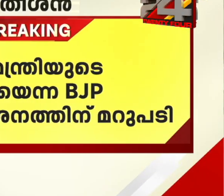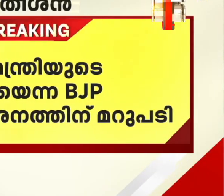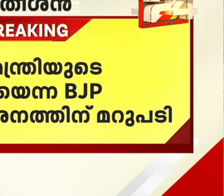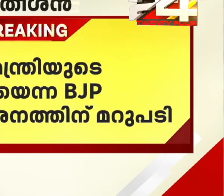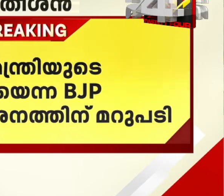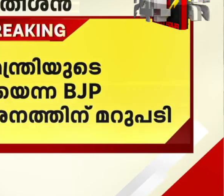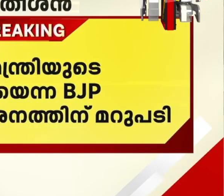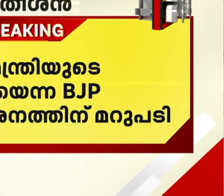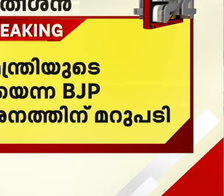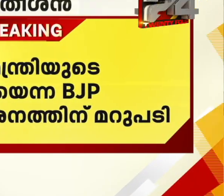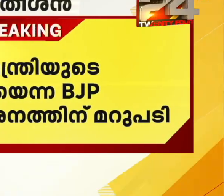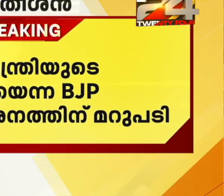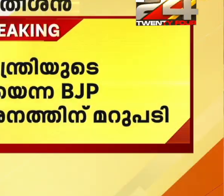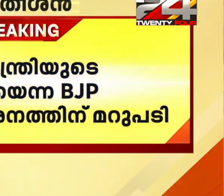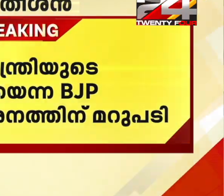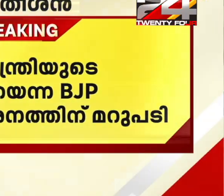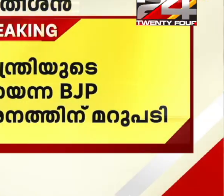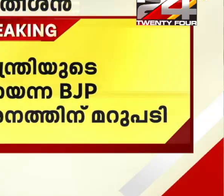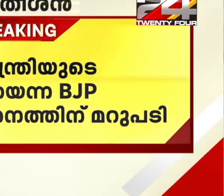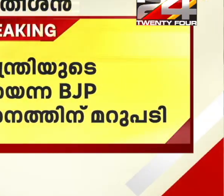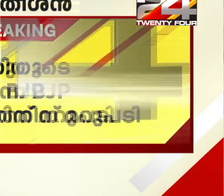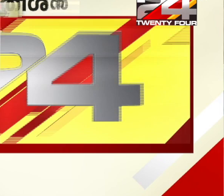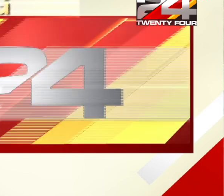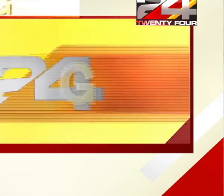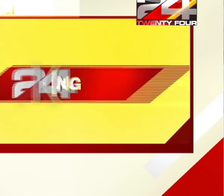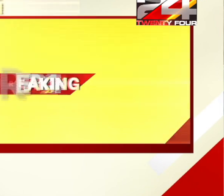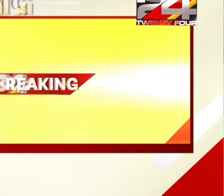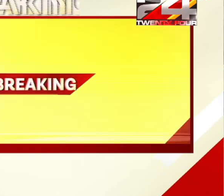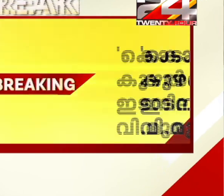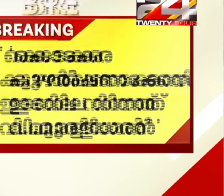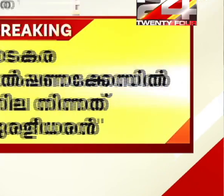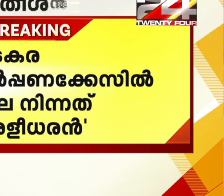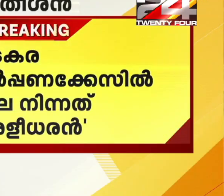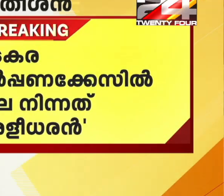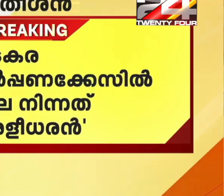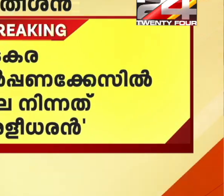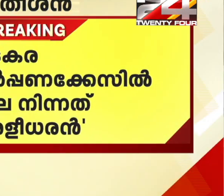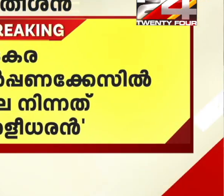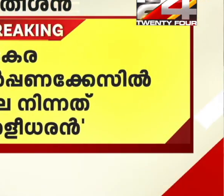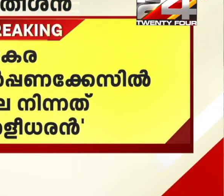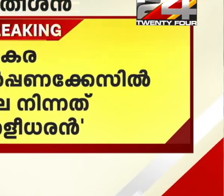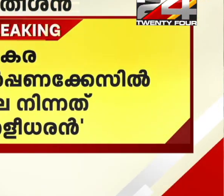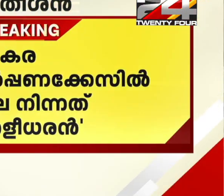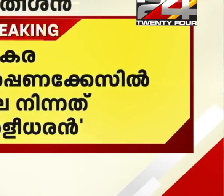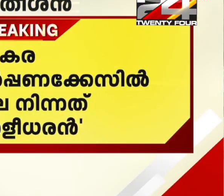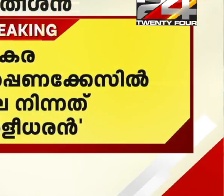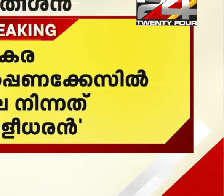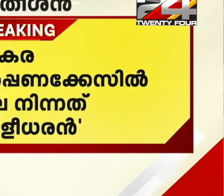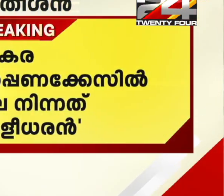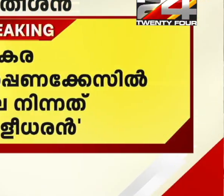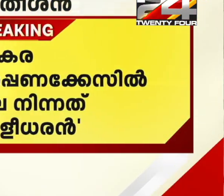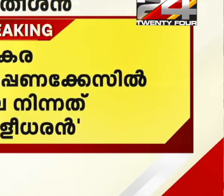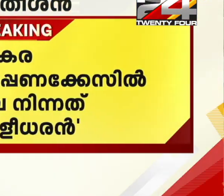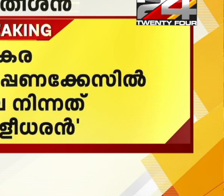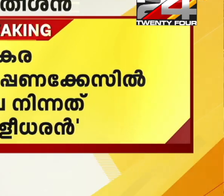തലയും ഇല്ലാതെ വർത്തമാനം പറയുന്നത്, സുരേന്ദ്രൻ പറയുന്നത് ഏറ്റുപിടിക്കുന്ന മെഗാഫോൺ അല്ല കേരളത്തിലെ പ്രതിപക്ഷവും പ്രതിപക്ഷ നേതാവും. ഞങ്ങൾക്ക്